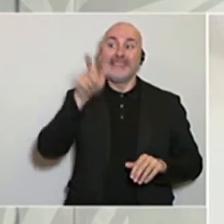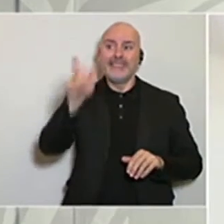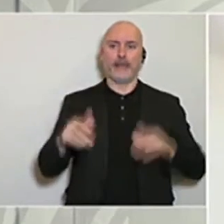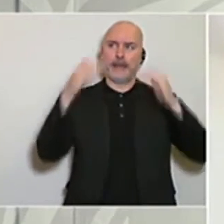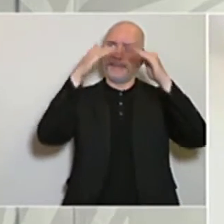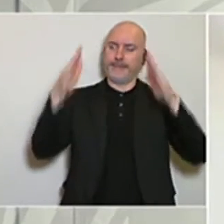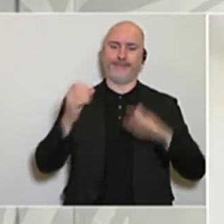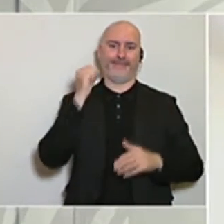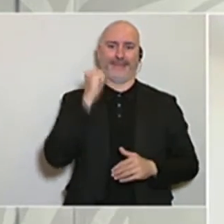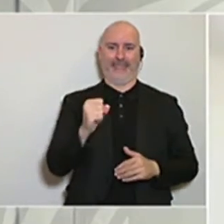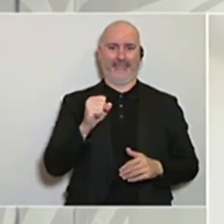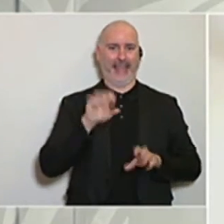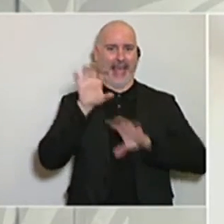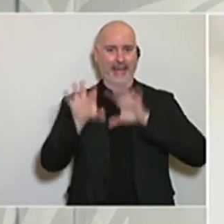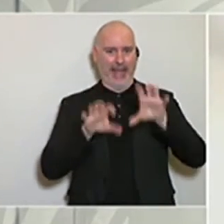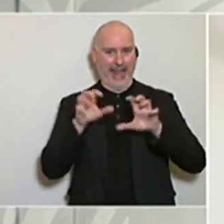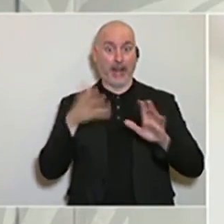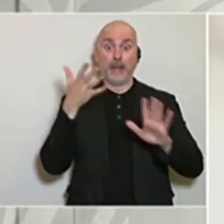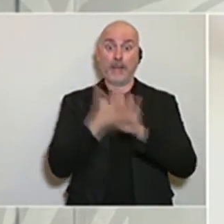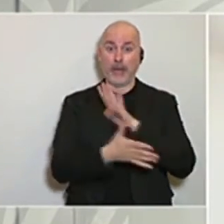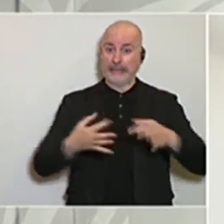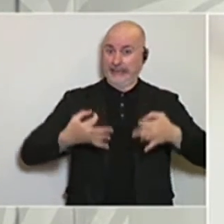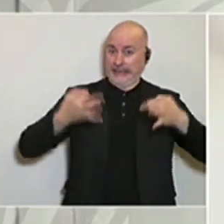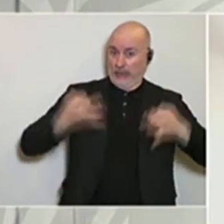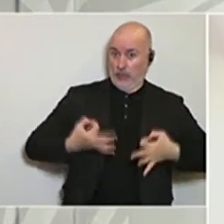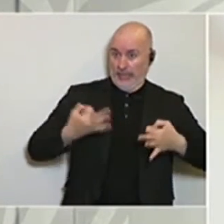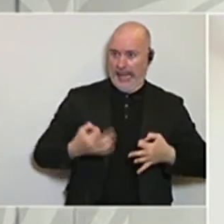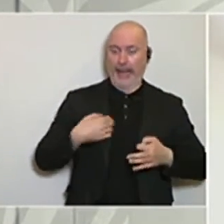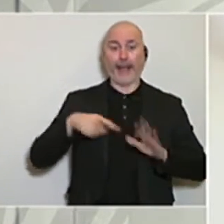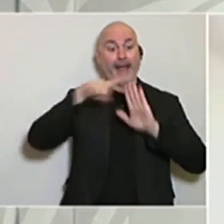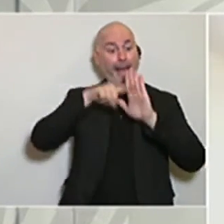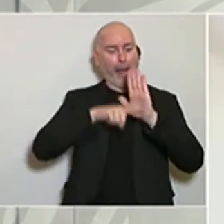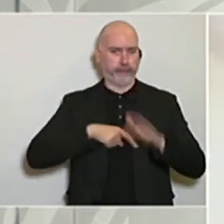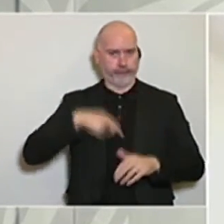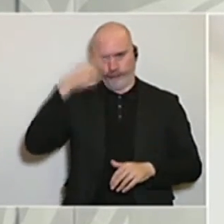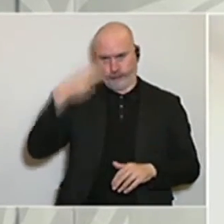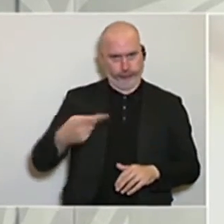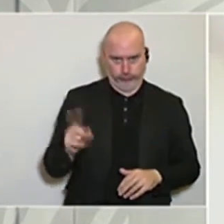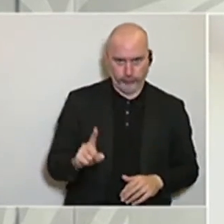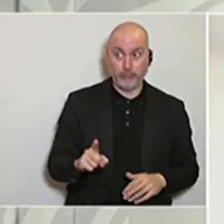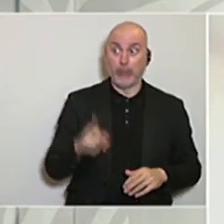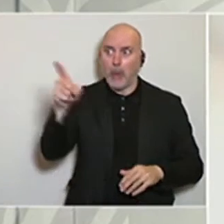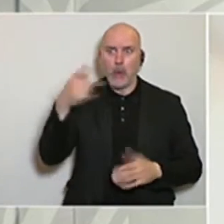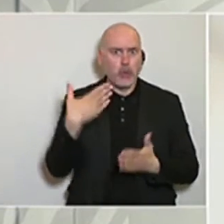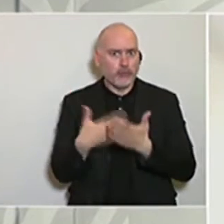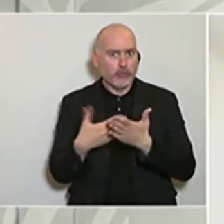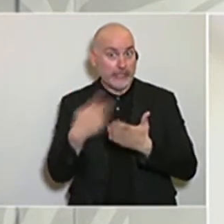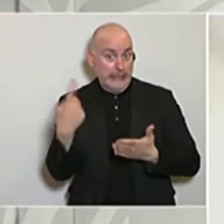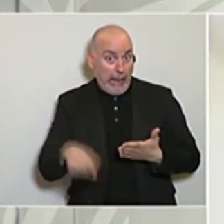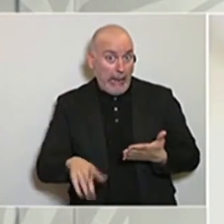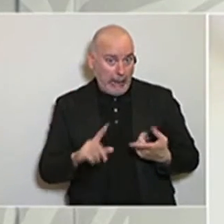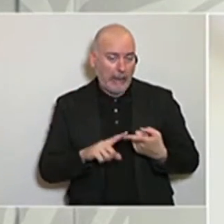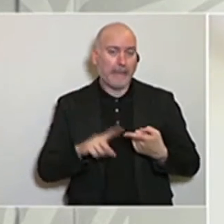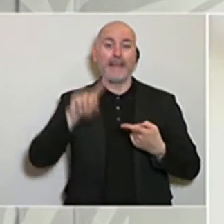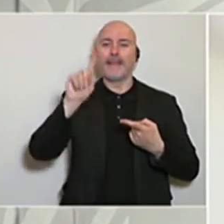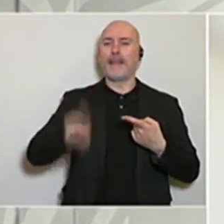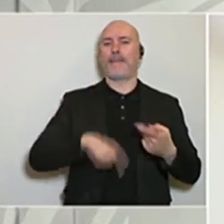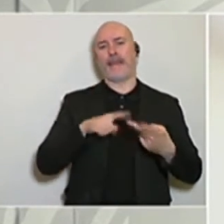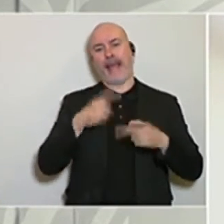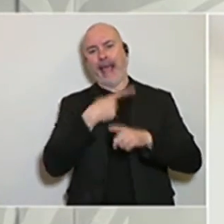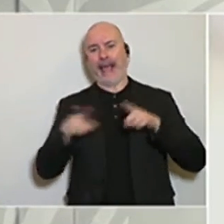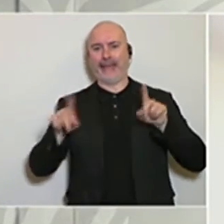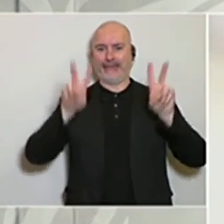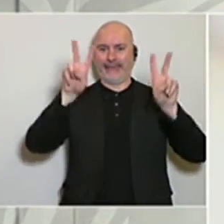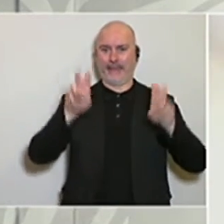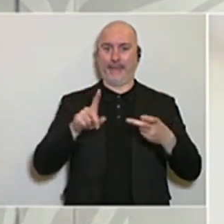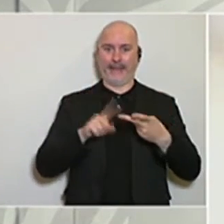escorxador que no complia les mesures de seguretat. No sé si tenen constància d'això. I per una altra banda, també un tema que ja s'ha tractat, el